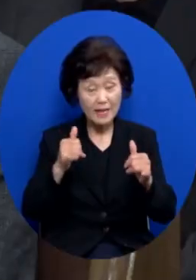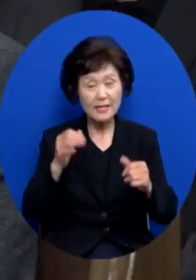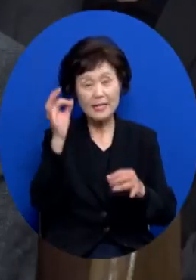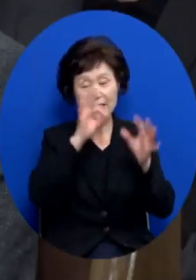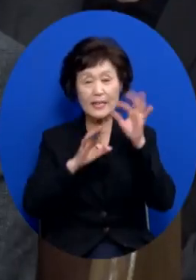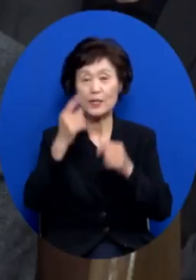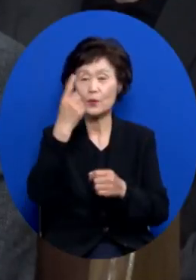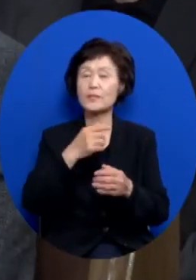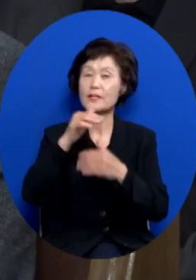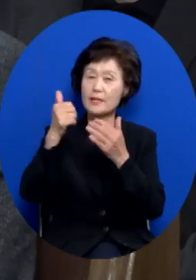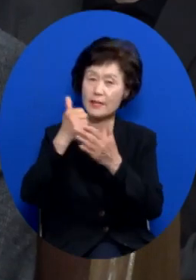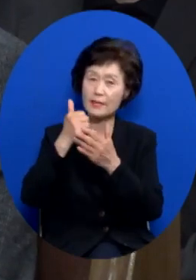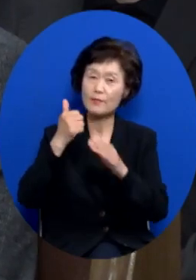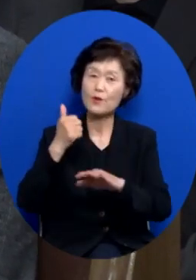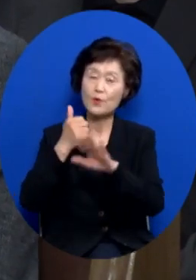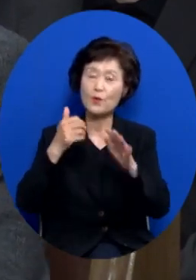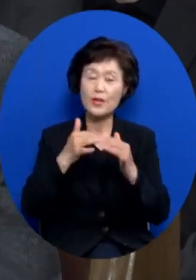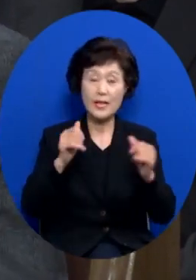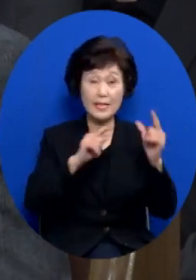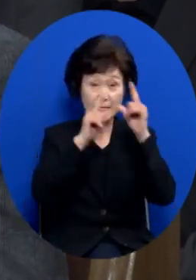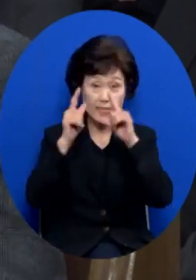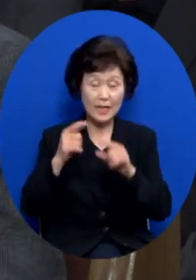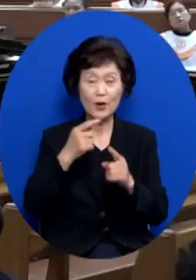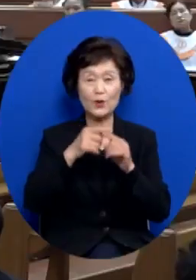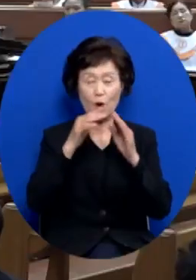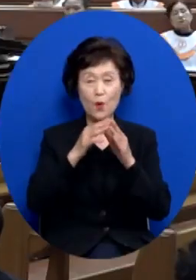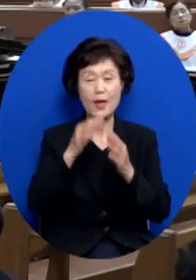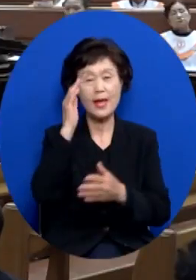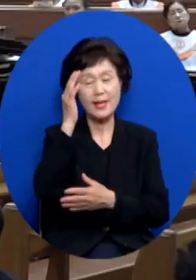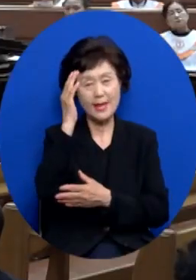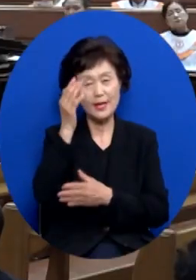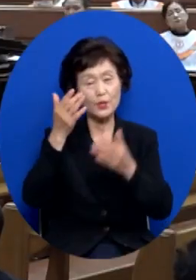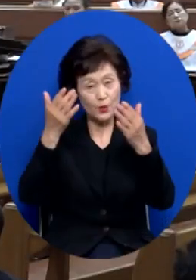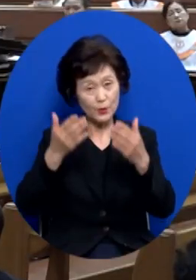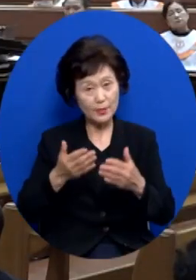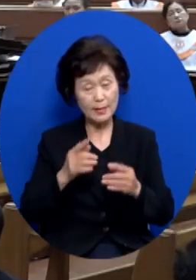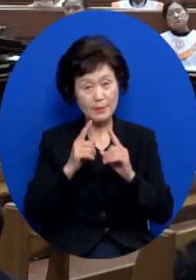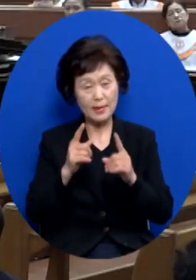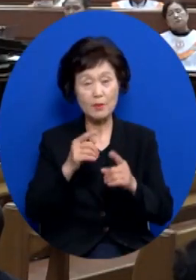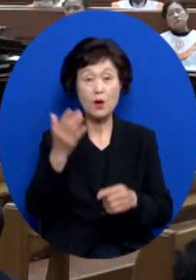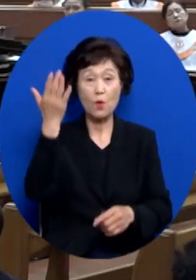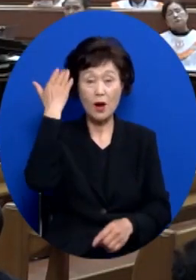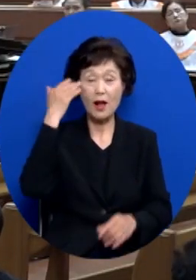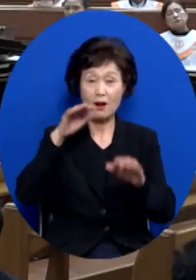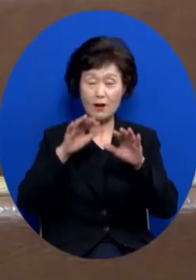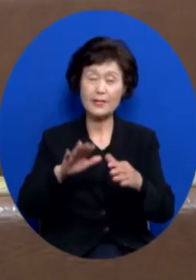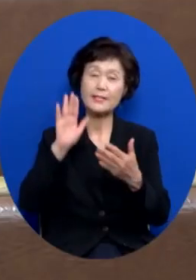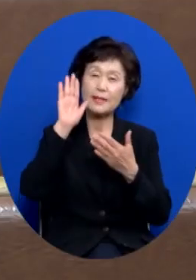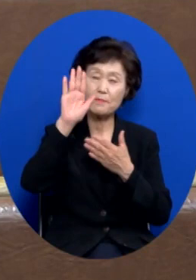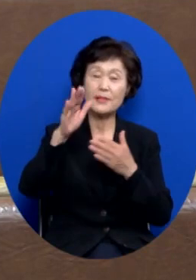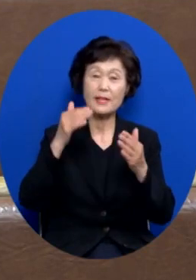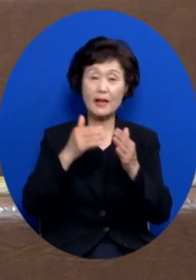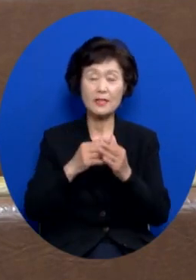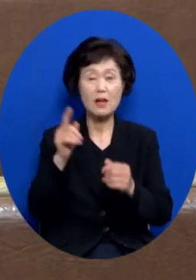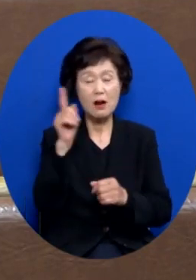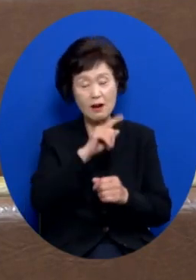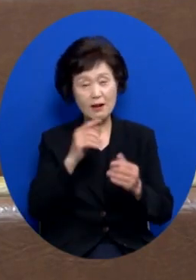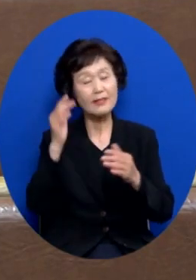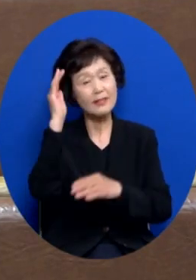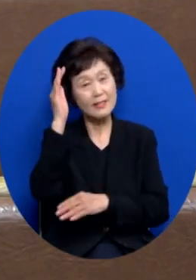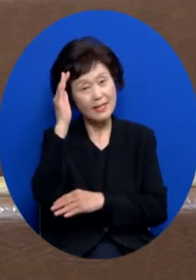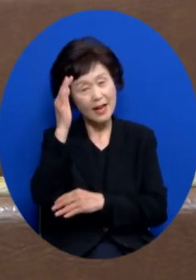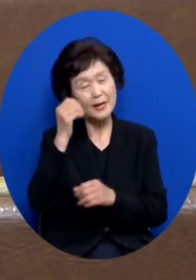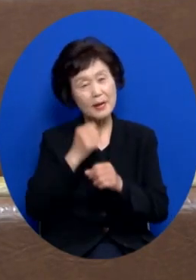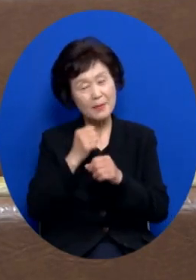하나님께서 우리의 인생과 교회에 이야기 거리를 주신다며 과거와 현재 미래까지 어떤 이야기를 만들어